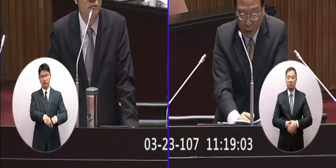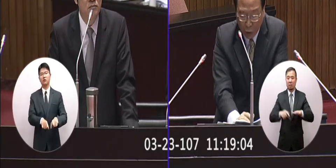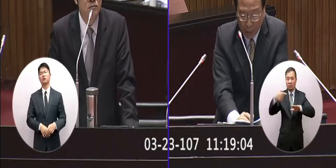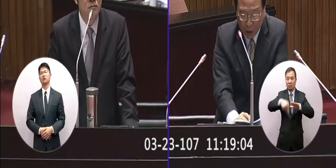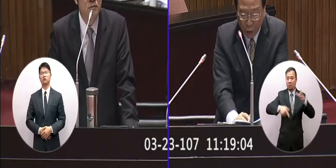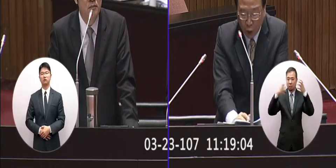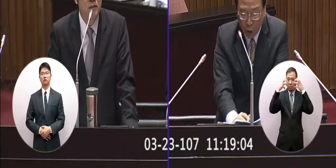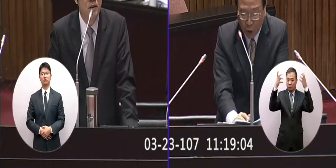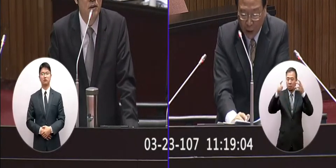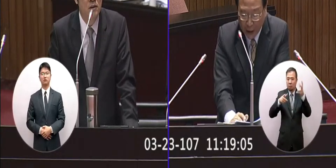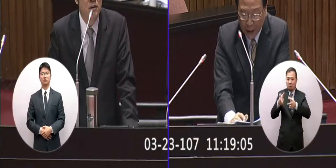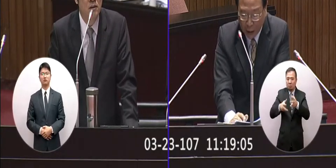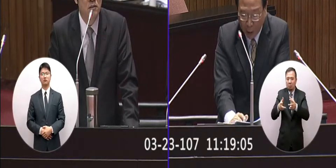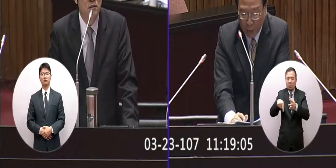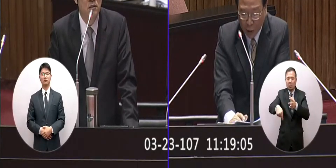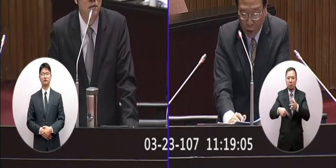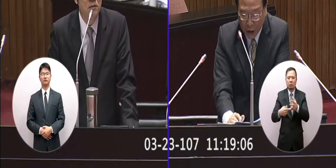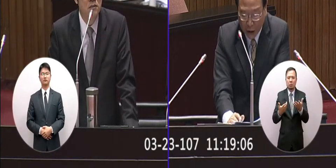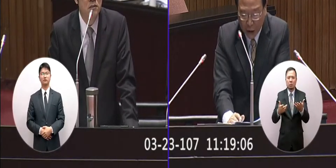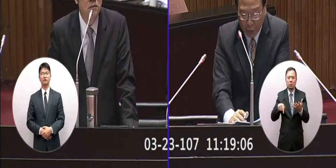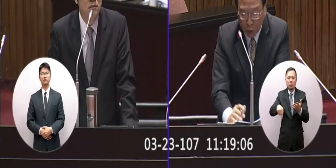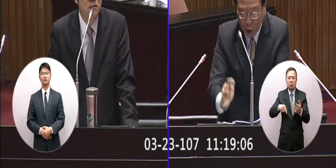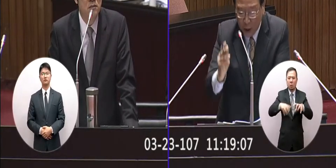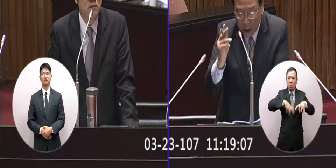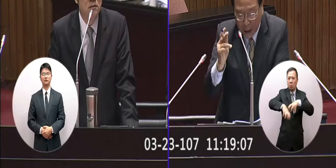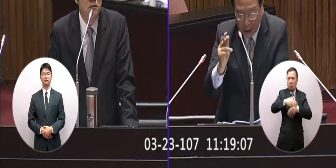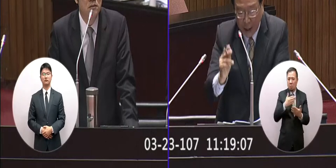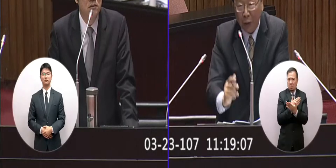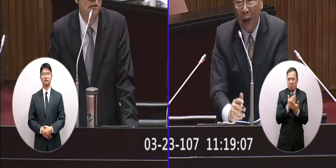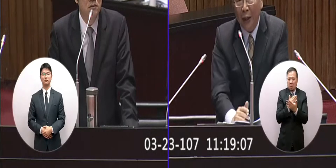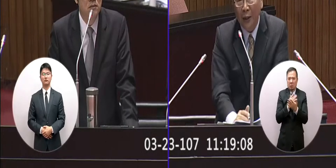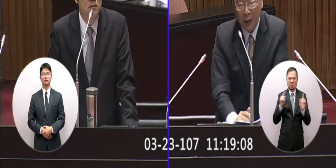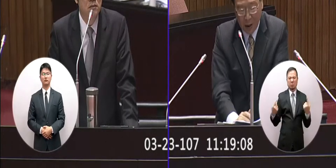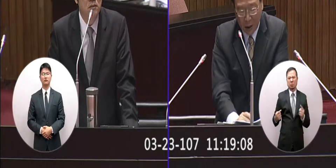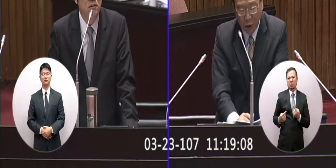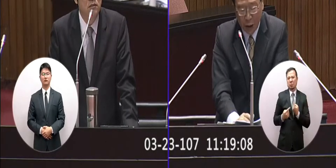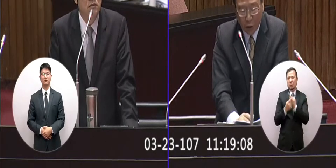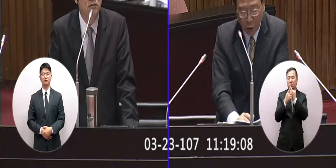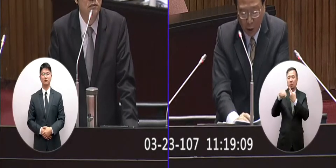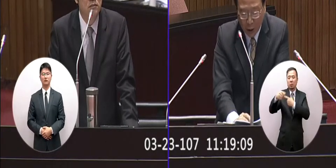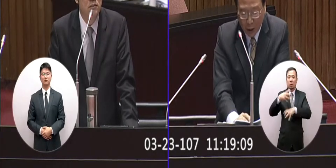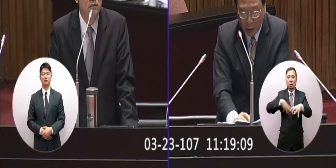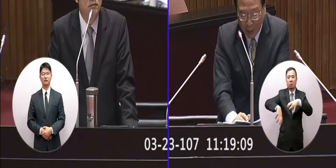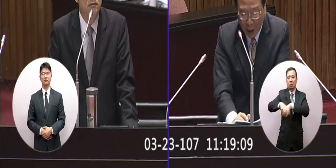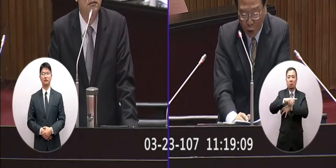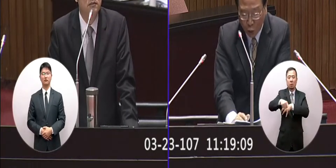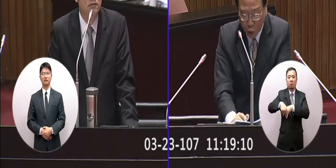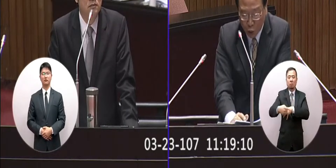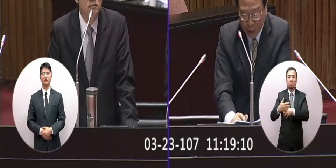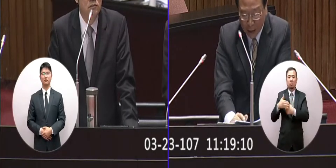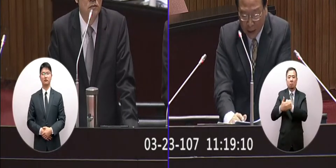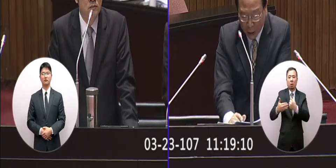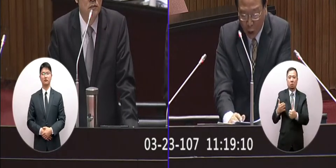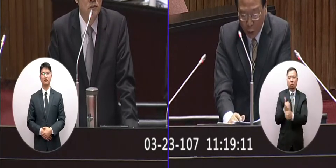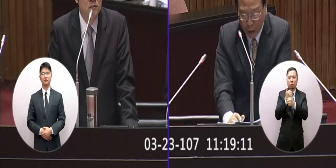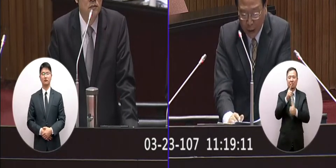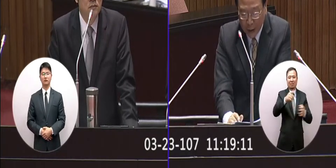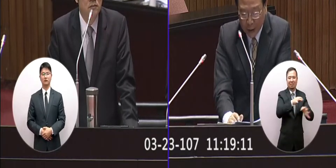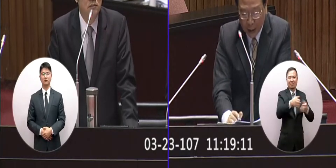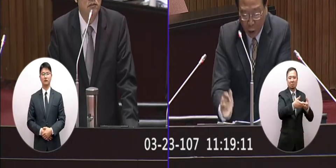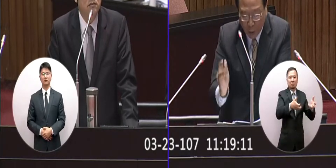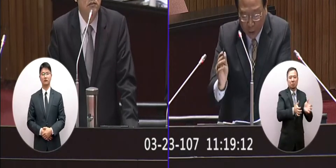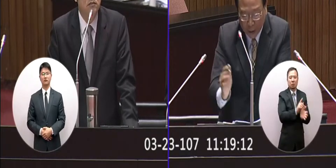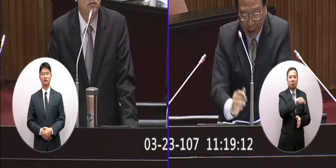发电厂环评风波引来这个环保署和经济部两个单位啊隔空交火。那环保署副署长詹顺